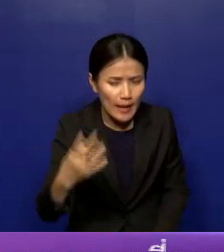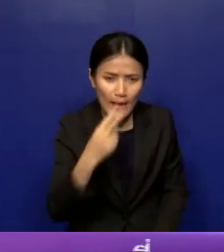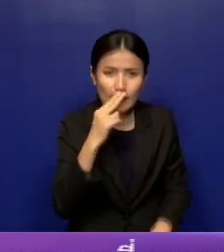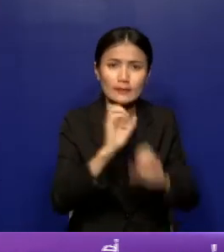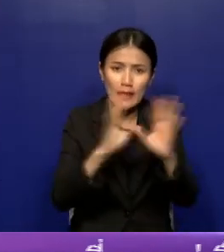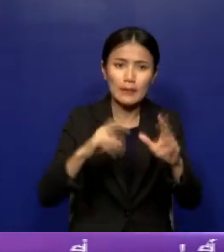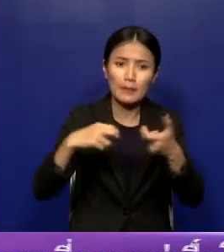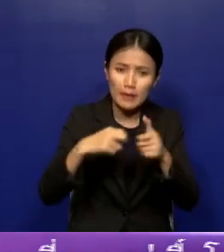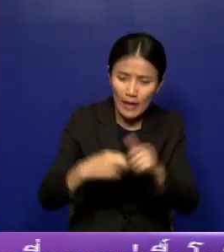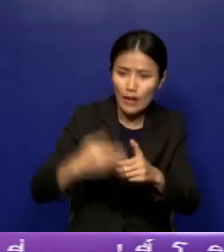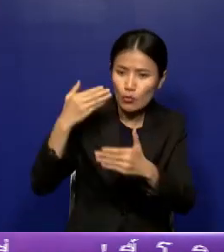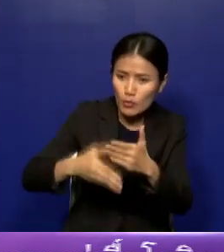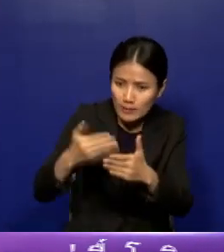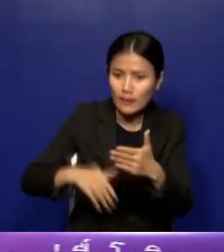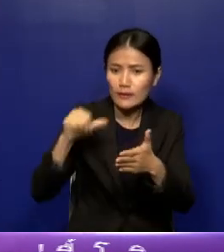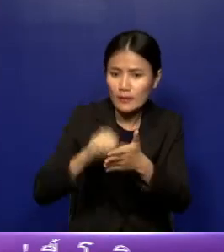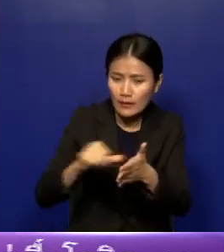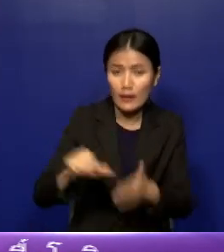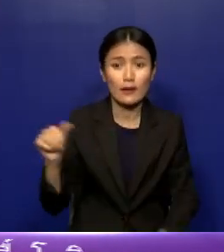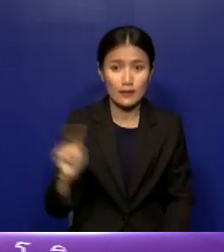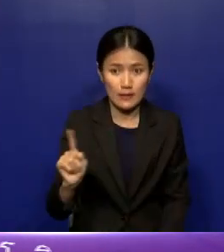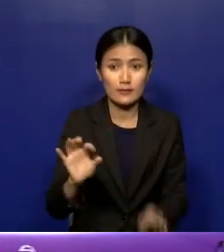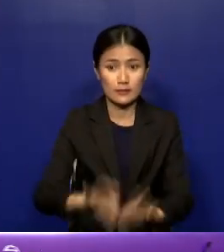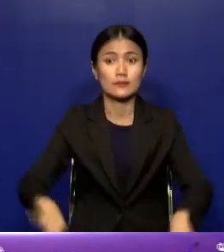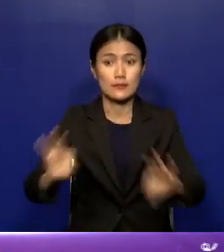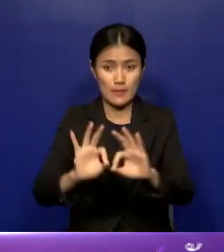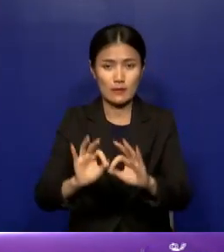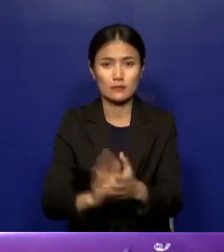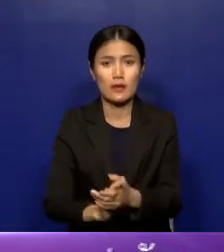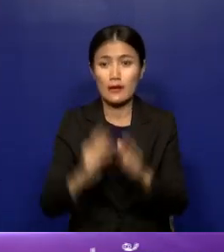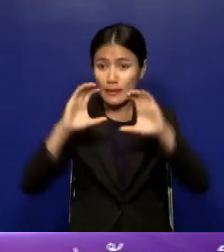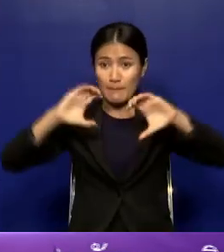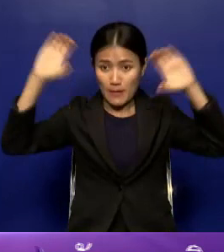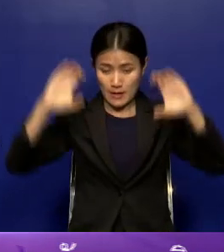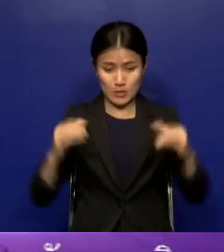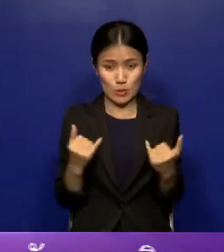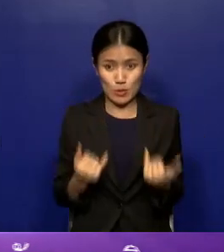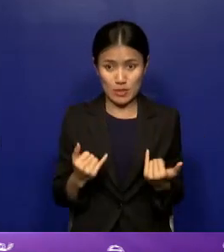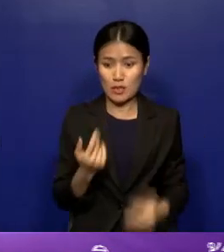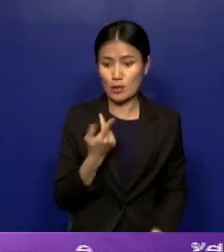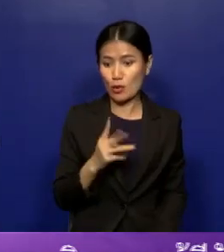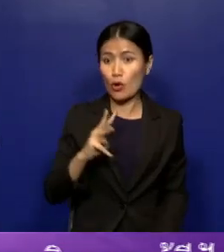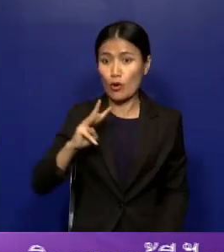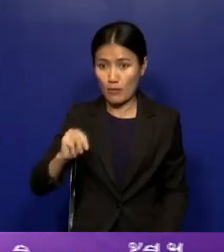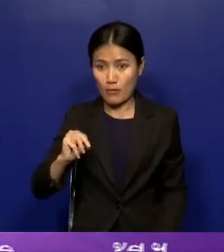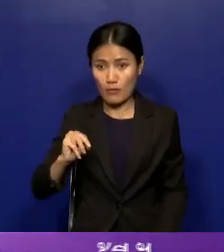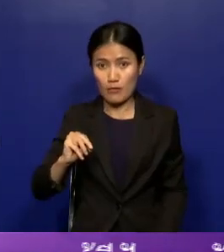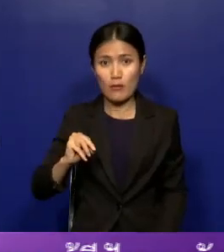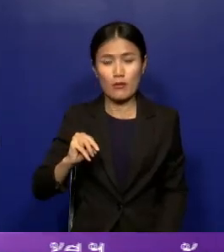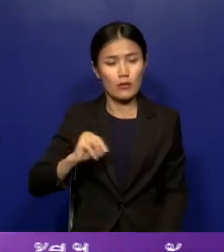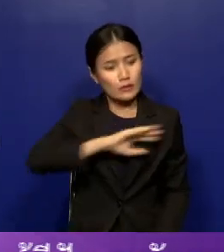สรรคอะไรที่เราต้องแก้ไขนะครับผมคิดว่ารัฐบาลของเราครม.ของเรารัฐมนตรีของเราซึ่งเป็นผู้ป